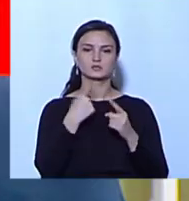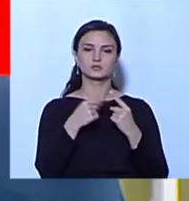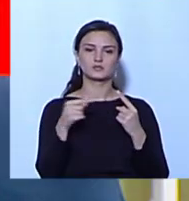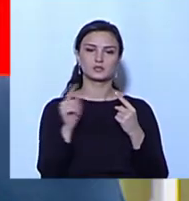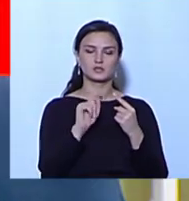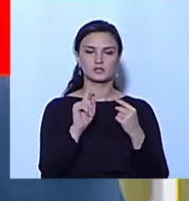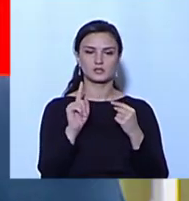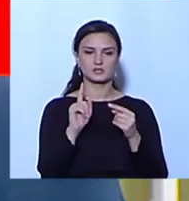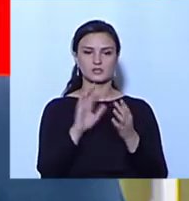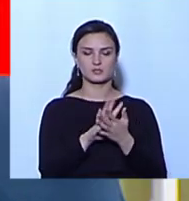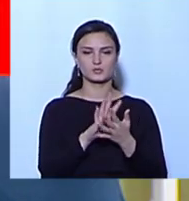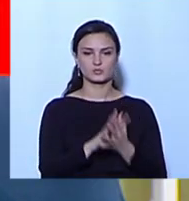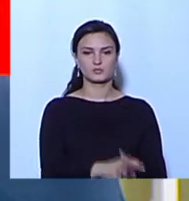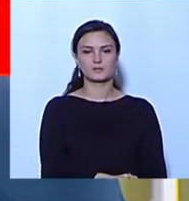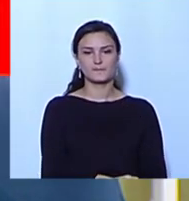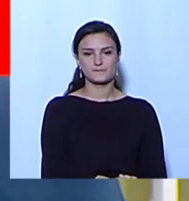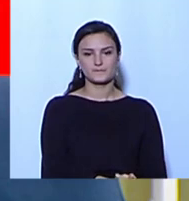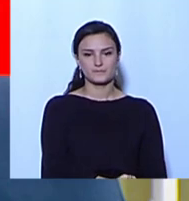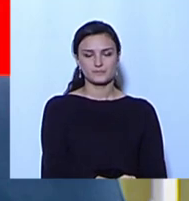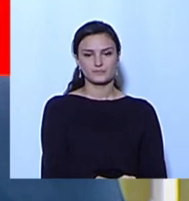რაღაც დაბინძურება.